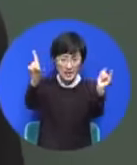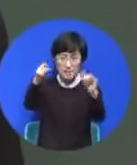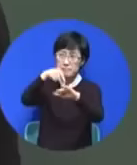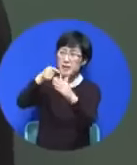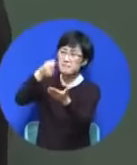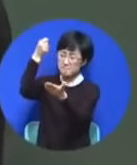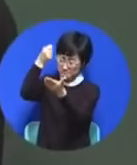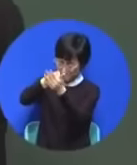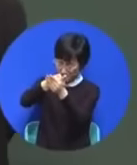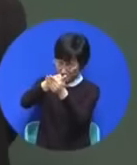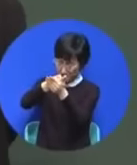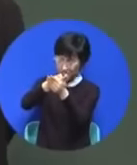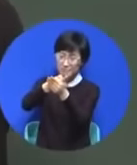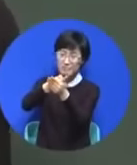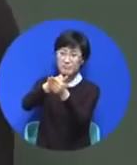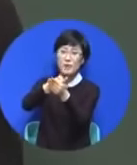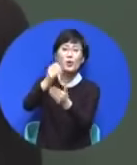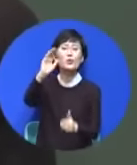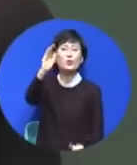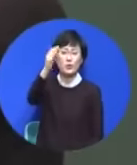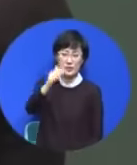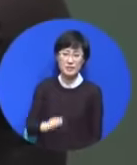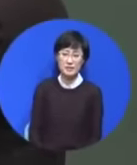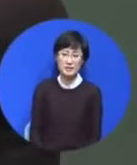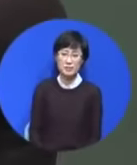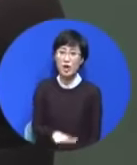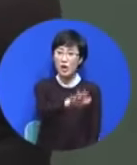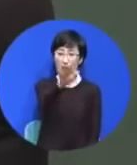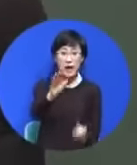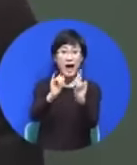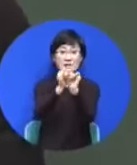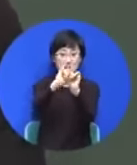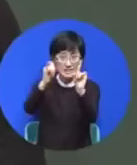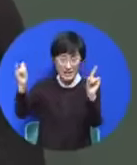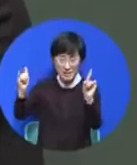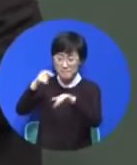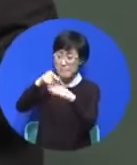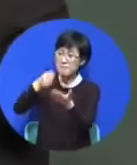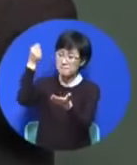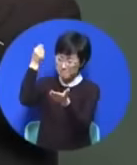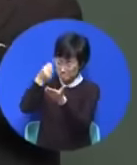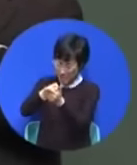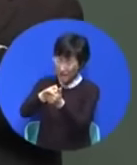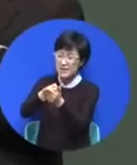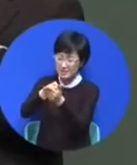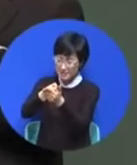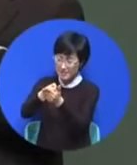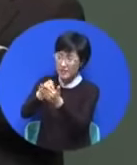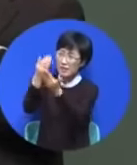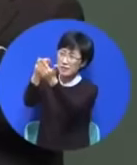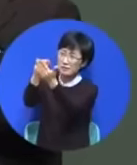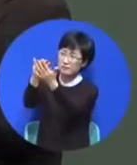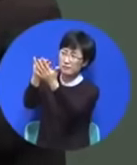그죠 여러분 한 명만 결론 내면 여러분에게 중요한 결과가 보일